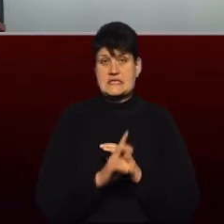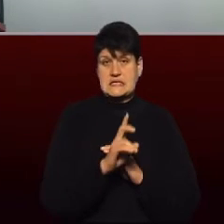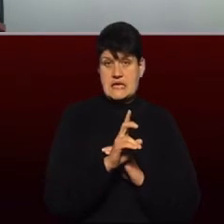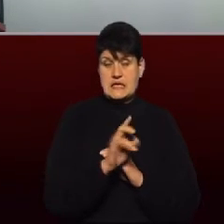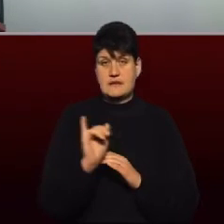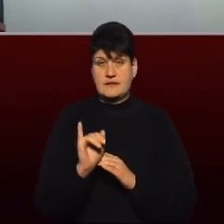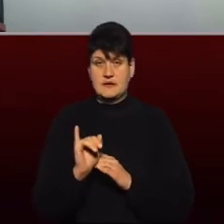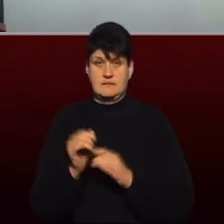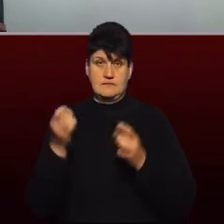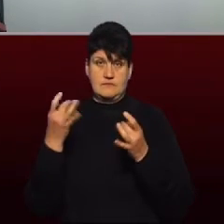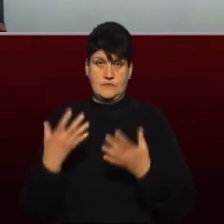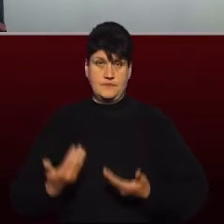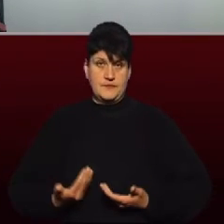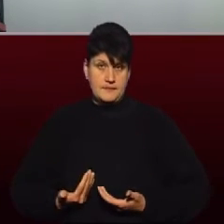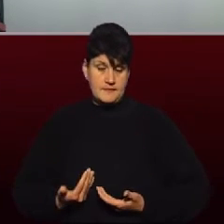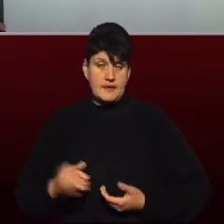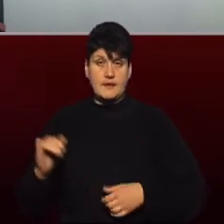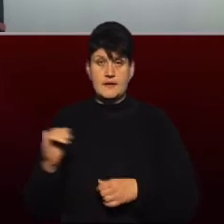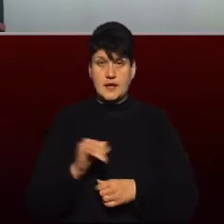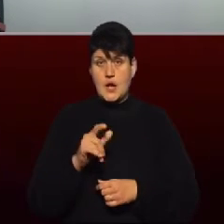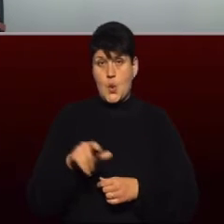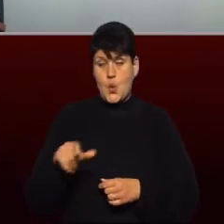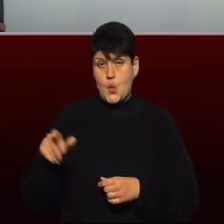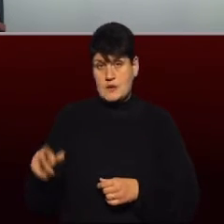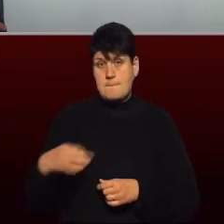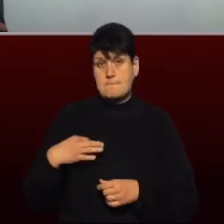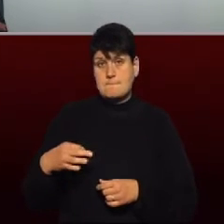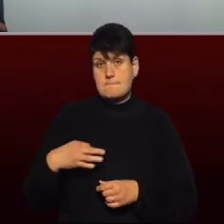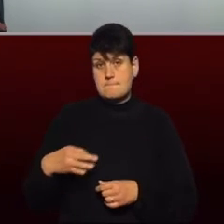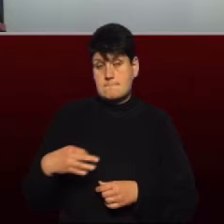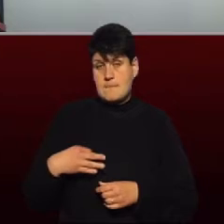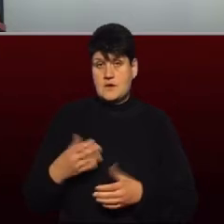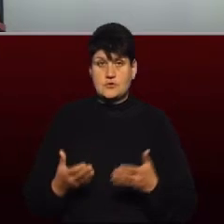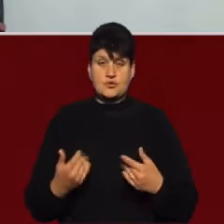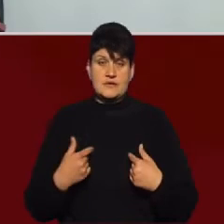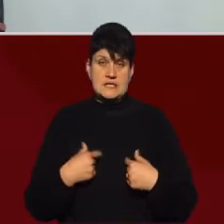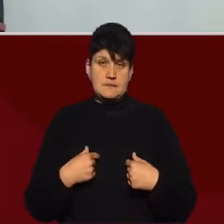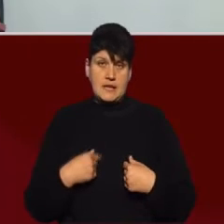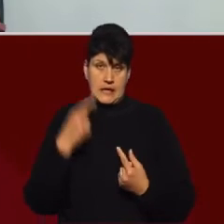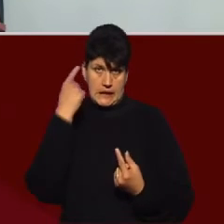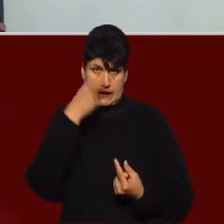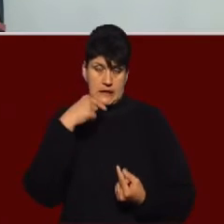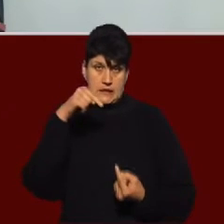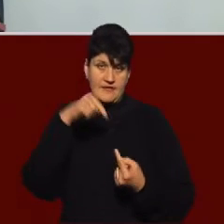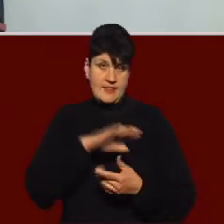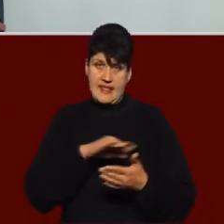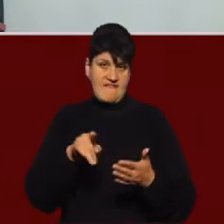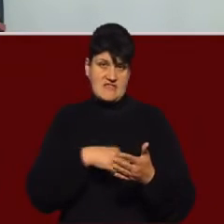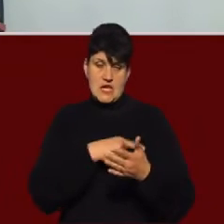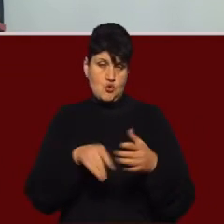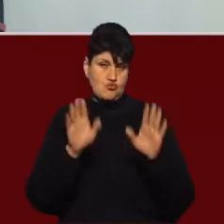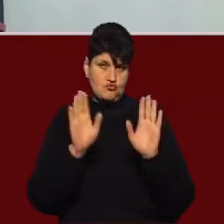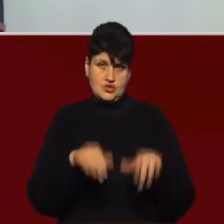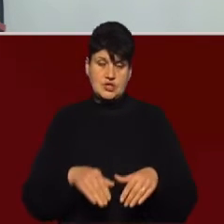І, власне, людям байдуже, якщо вони себе ідентифікують більше як невіруючі, там, якісь якісь інші,